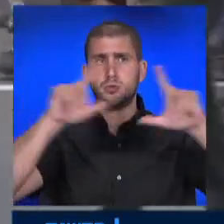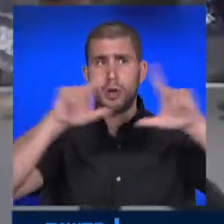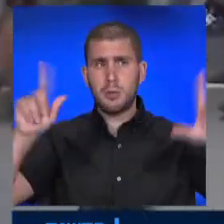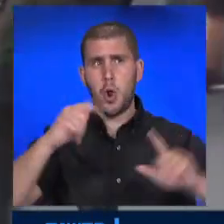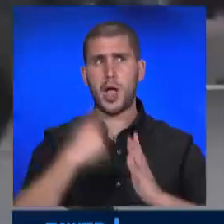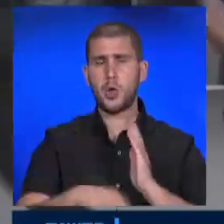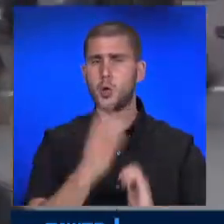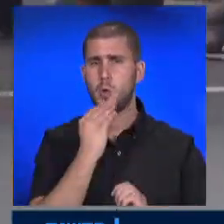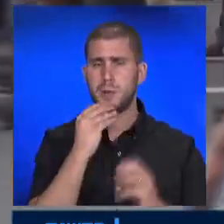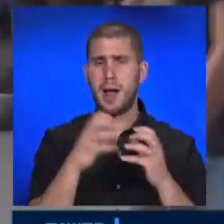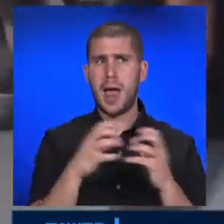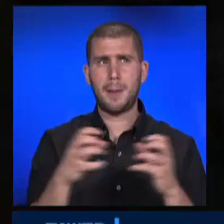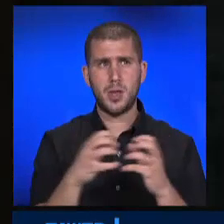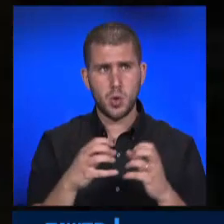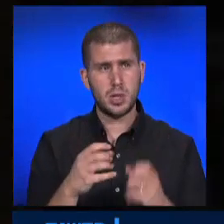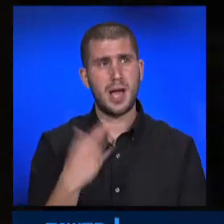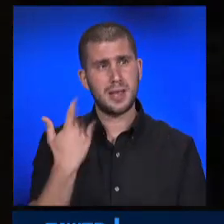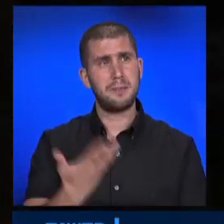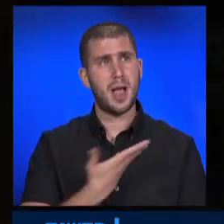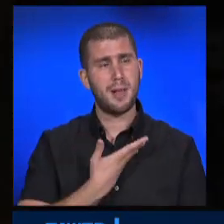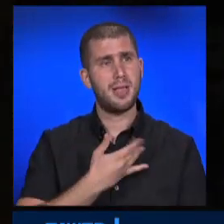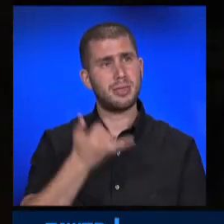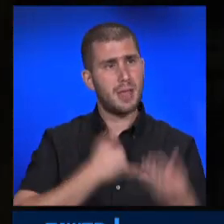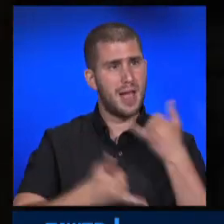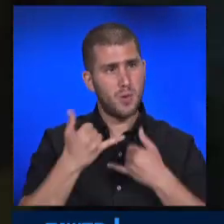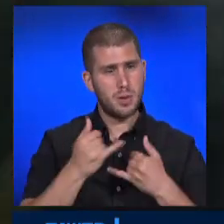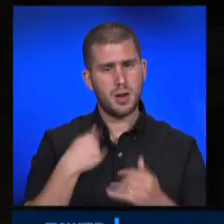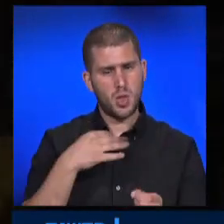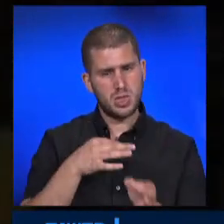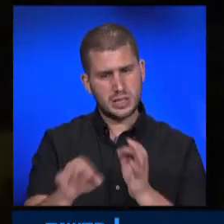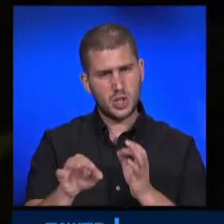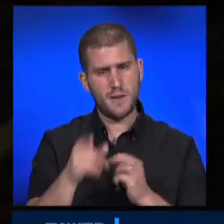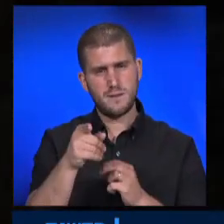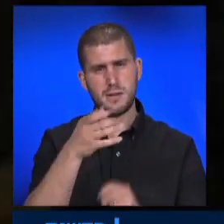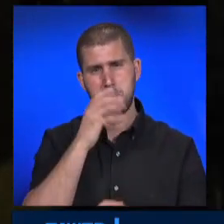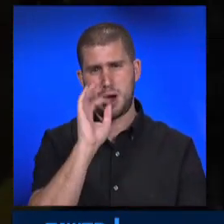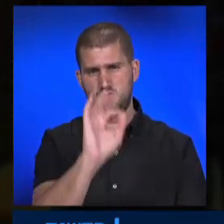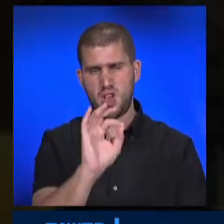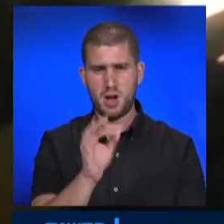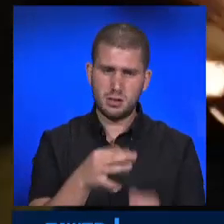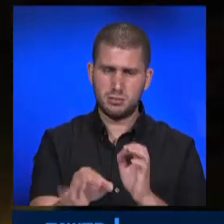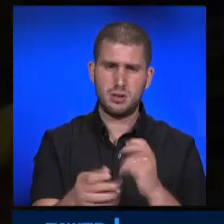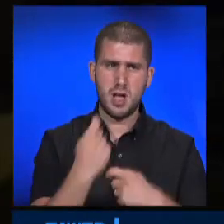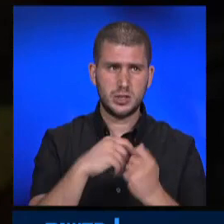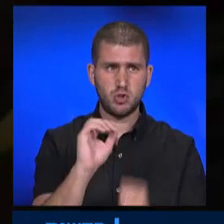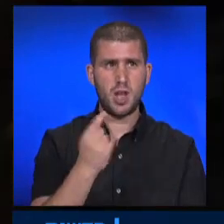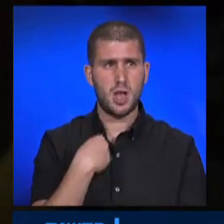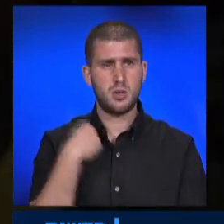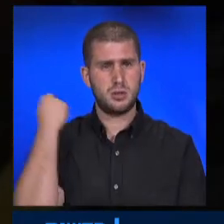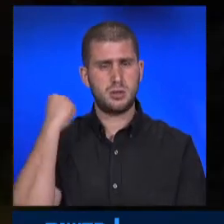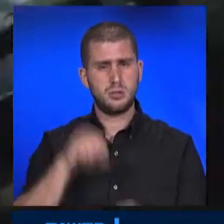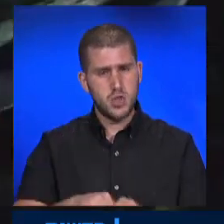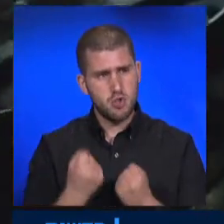אצל יהודים לחמניות. והייתי מקבל טלפונים. אנחנו נשרוף לך את העסק, אנחנו נשבור אותך,